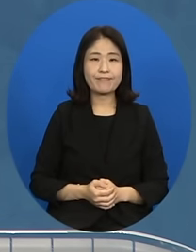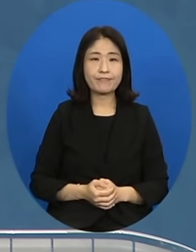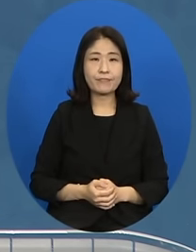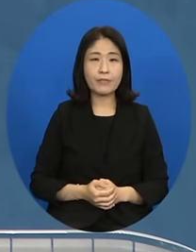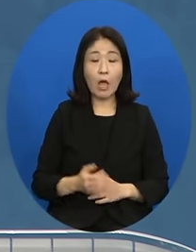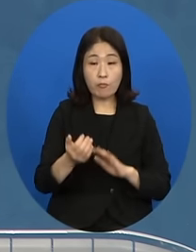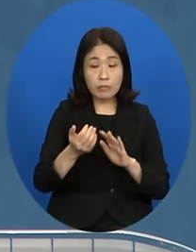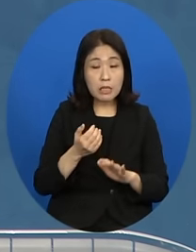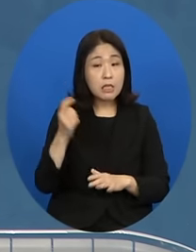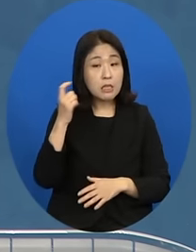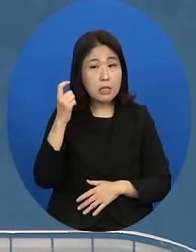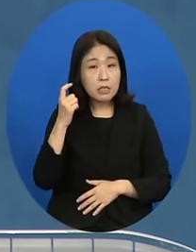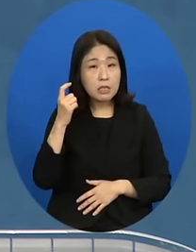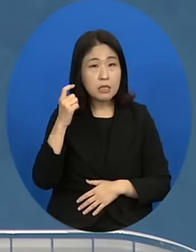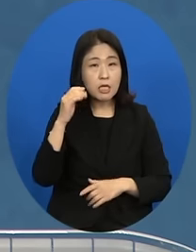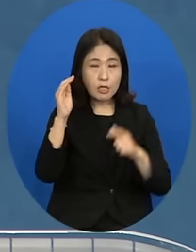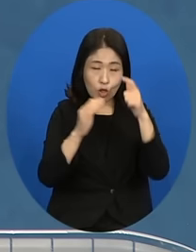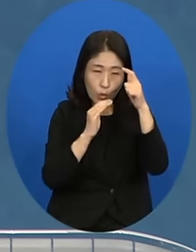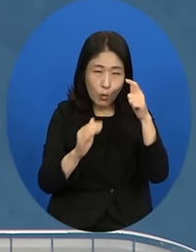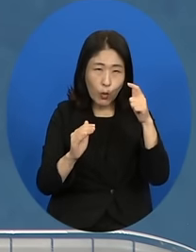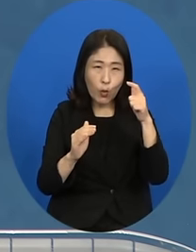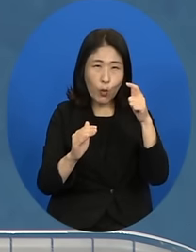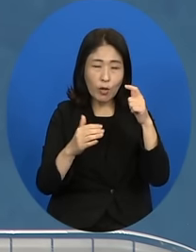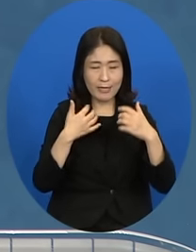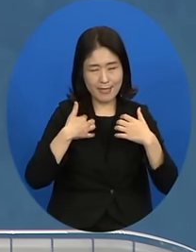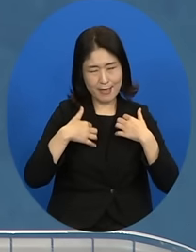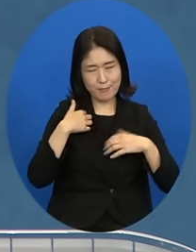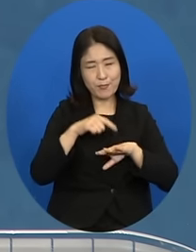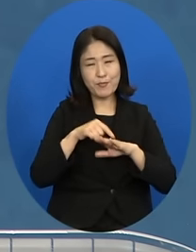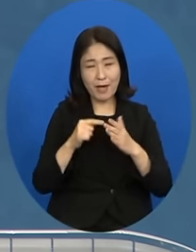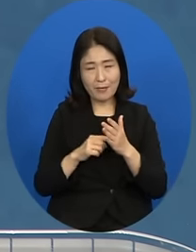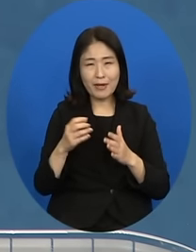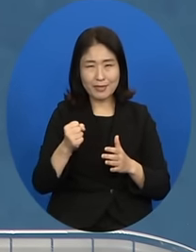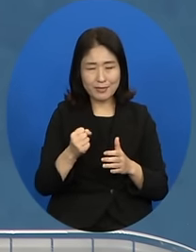분들은 기쁨으로 저를 격려해 주셨습니다. 아,